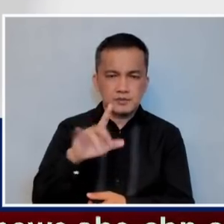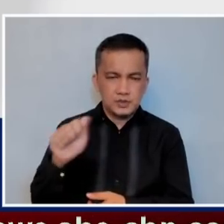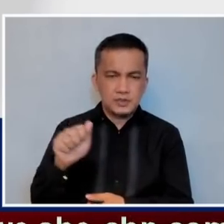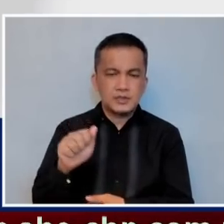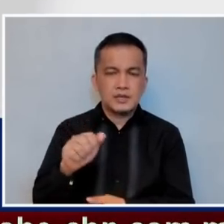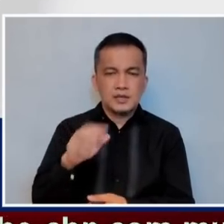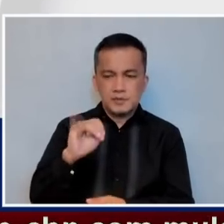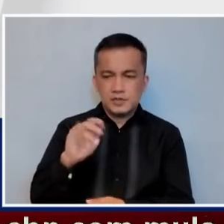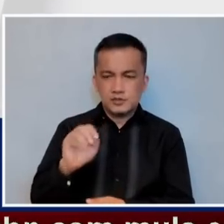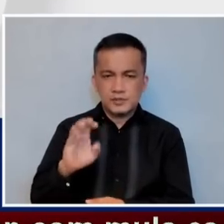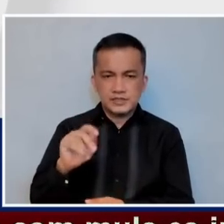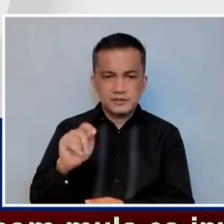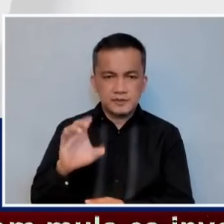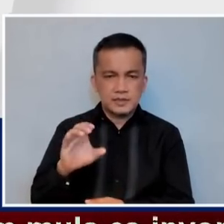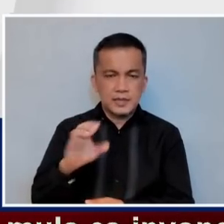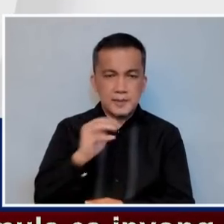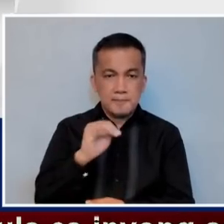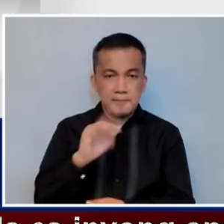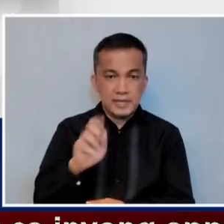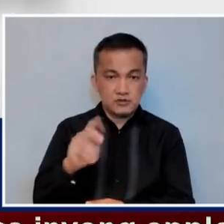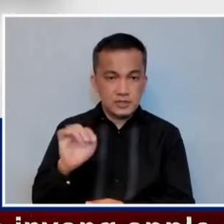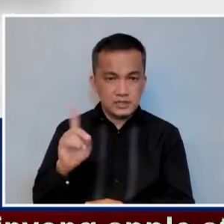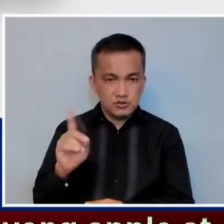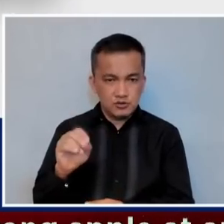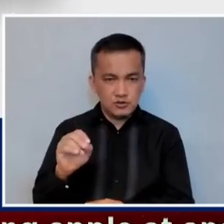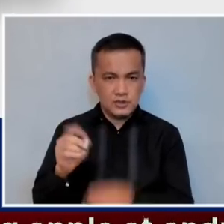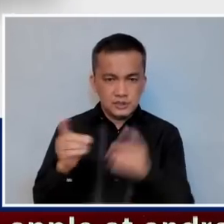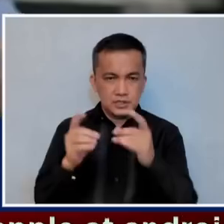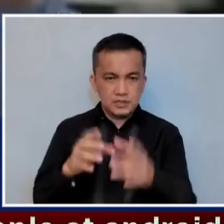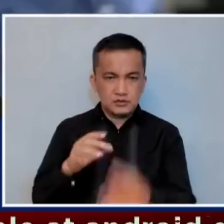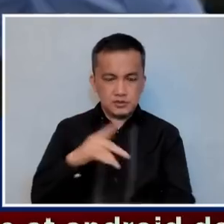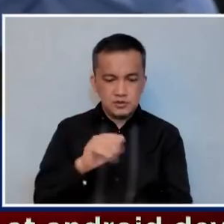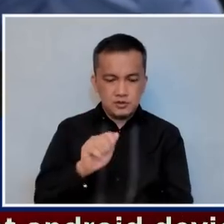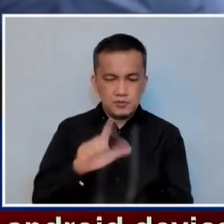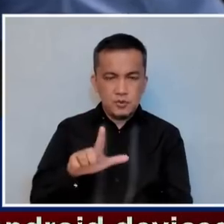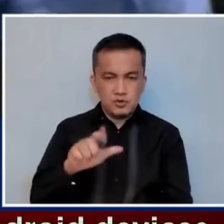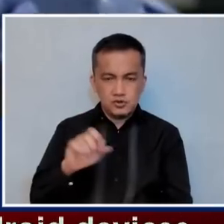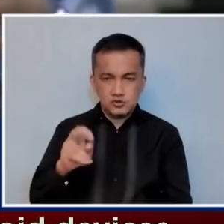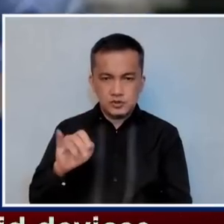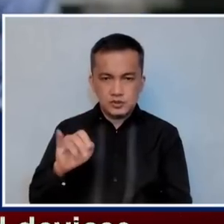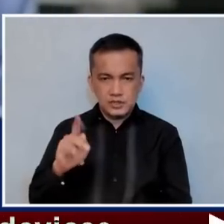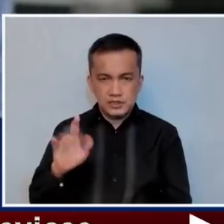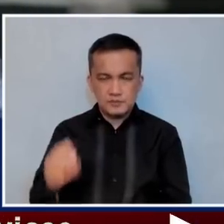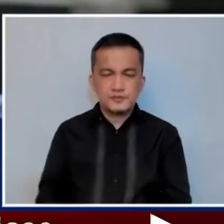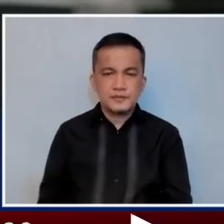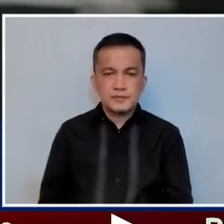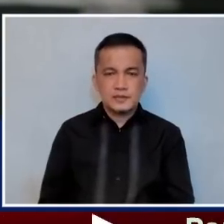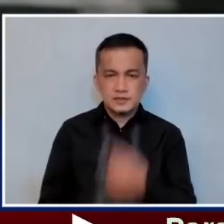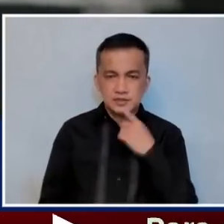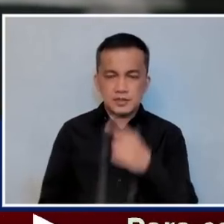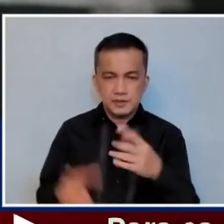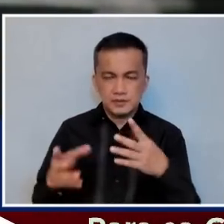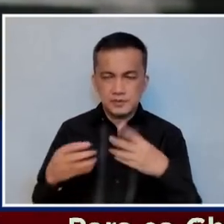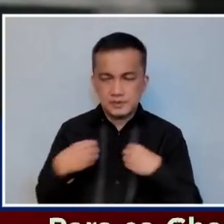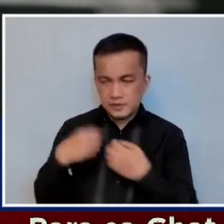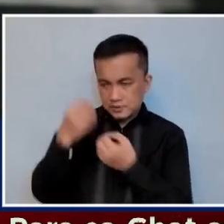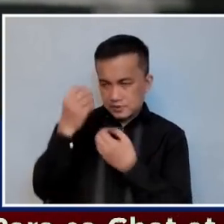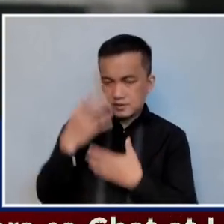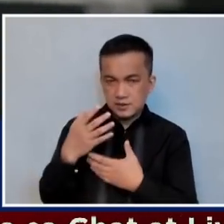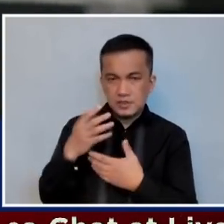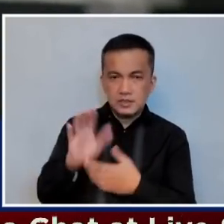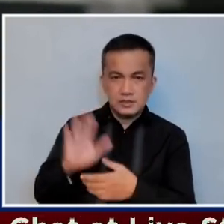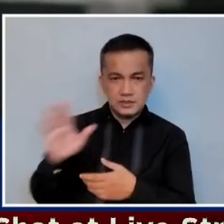Investments Executive Mike Toledo, at ang direktor na si Paul Soriano. Inamin ni Chavez na nabanggit na sa kanya na kabilang sila sa